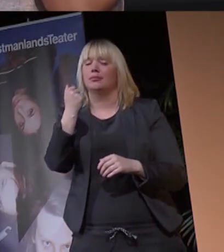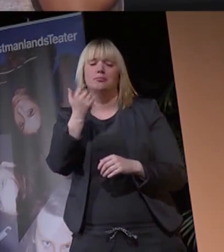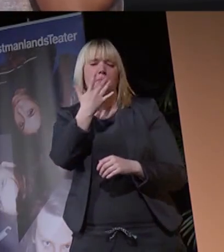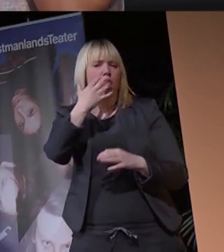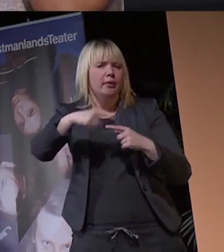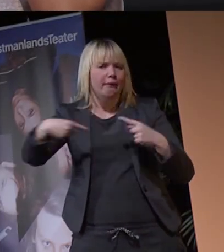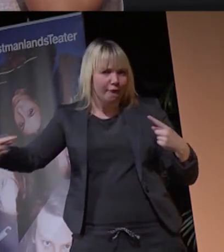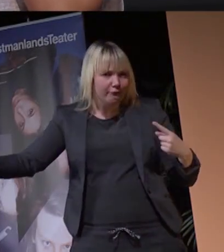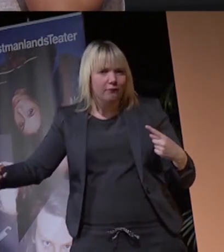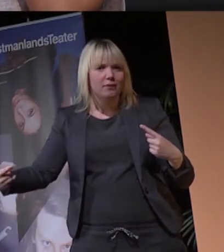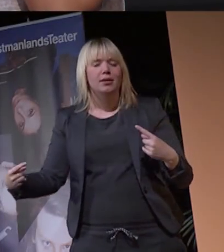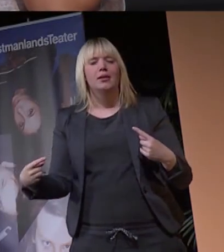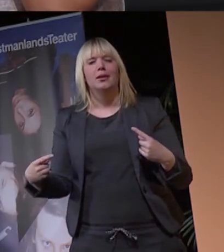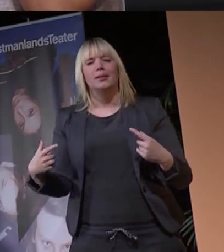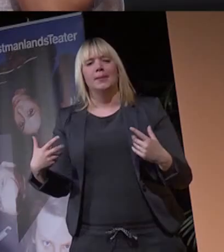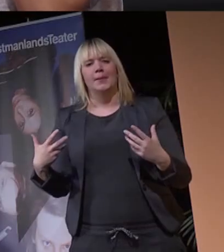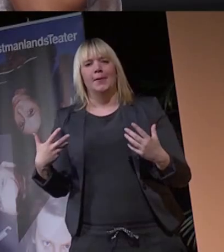men